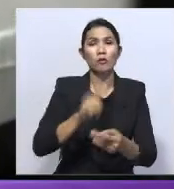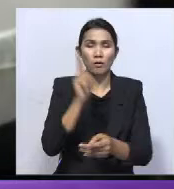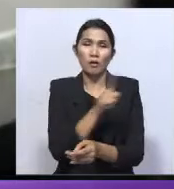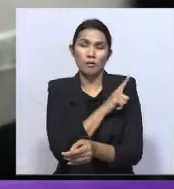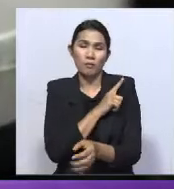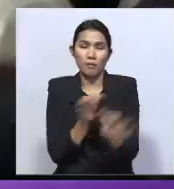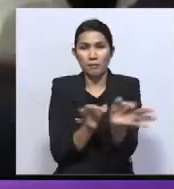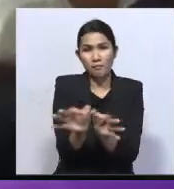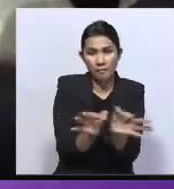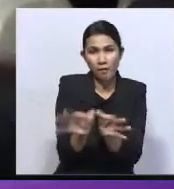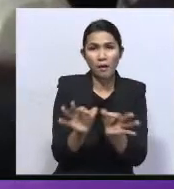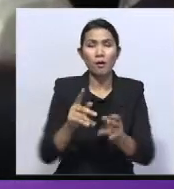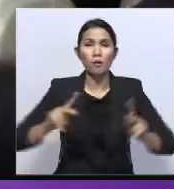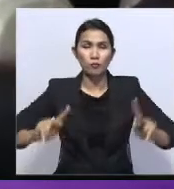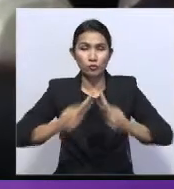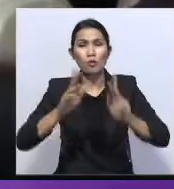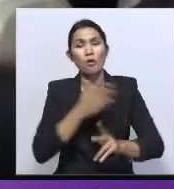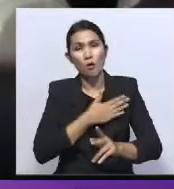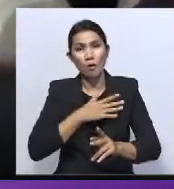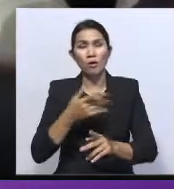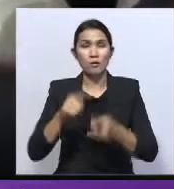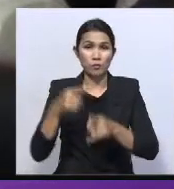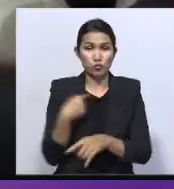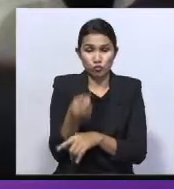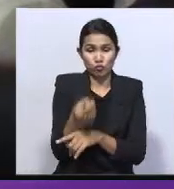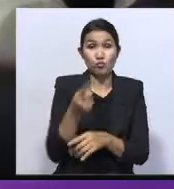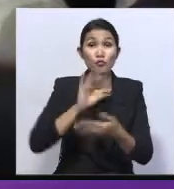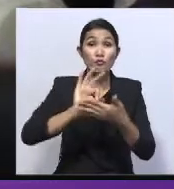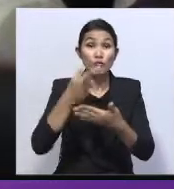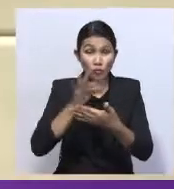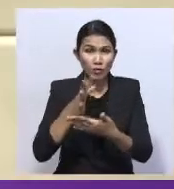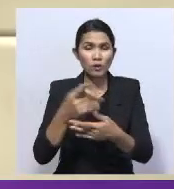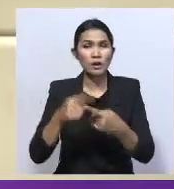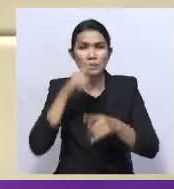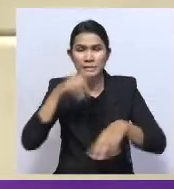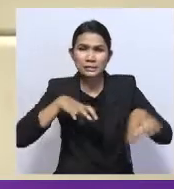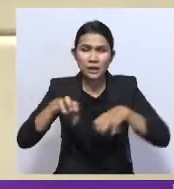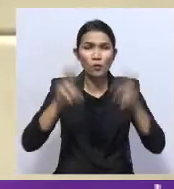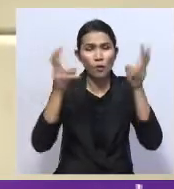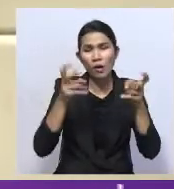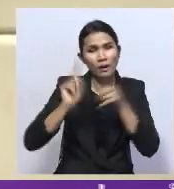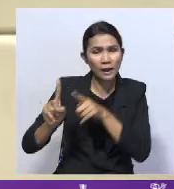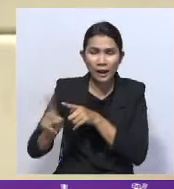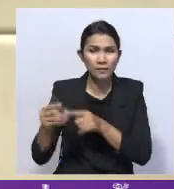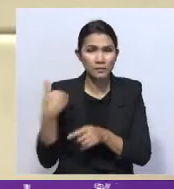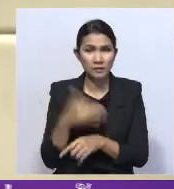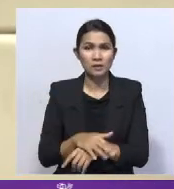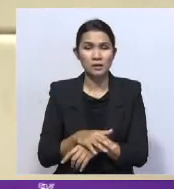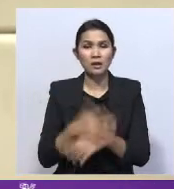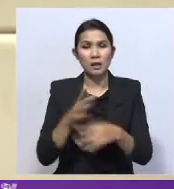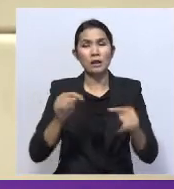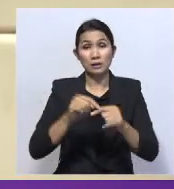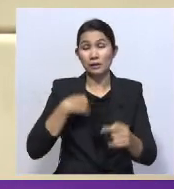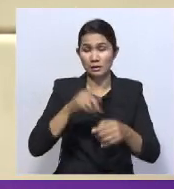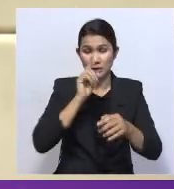ด็นที่สื่อสนใจพร้อมไลฟ์สดผ่าน Facebook และจัดรายการสื่ออยากรู้รัฐบาลอยากเล่านอกจากนี้ยังปรับรูปแบบ